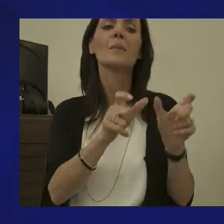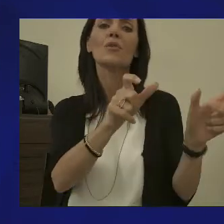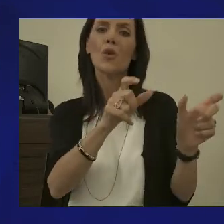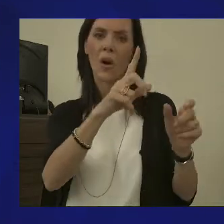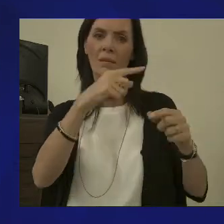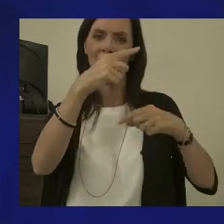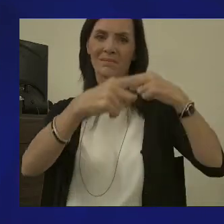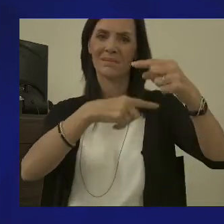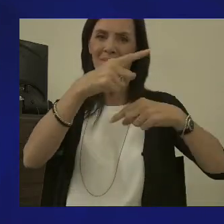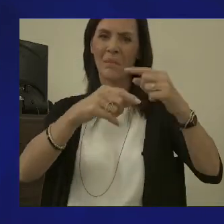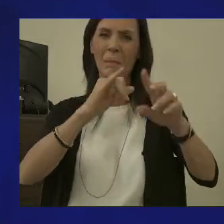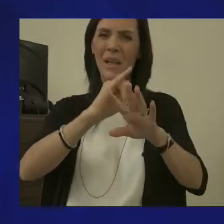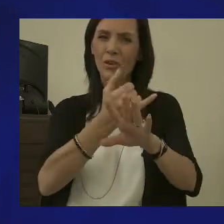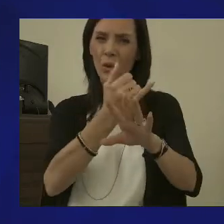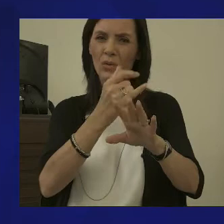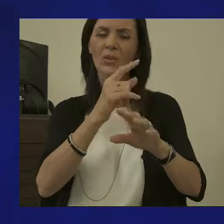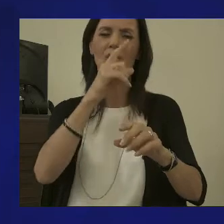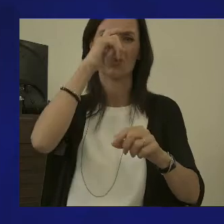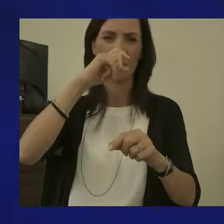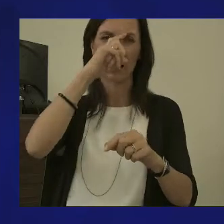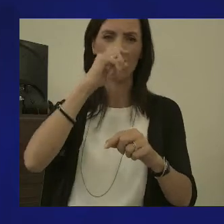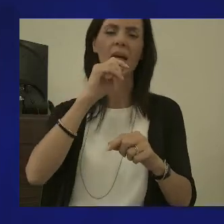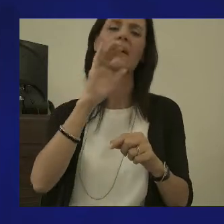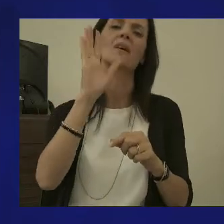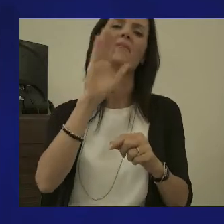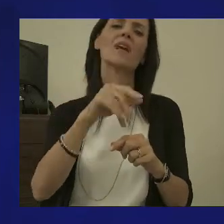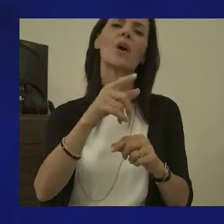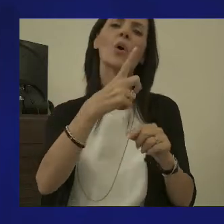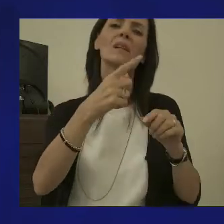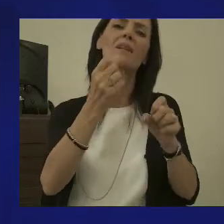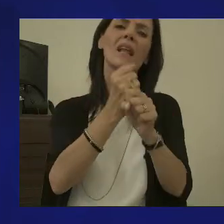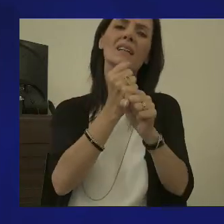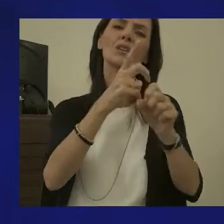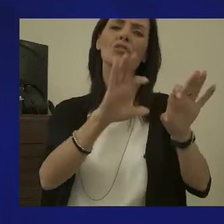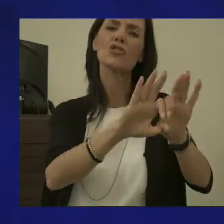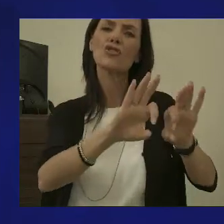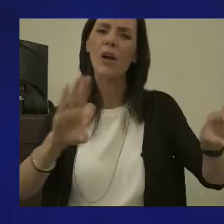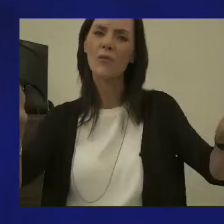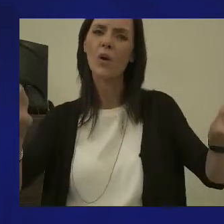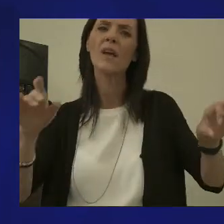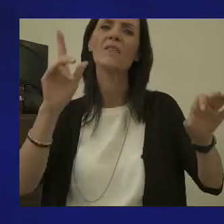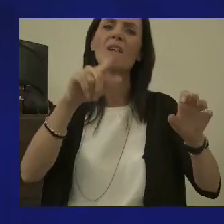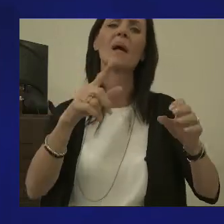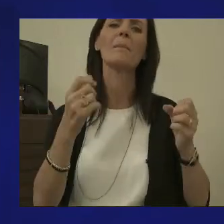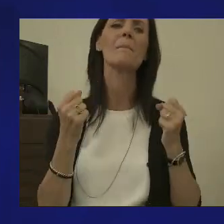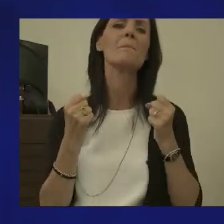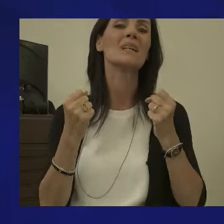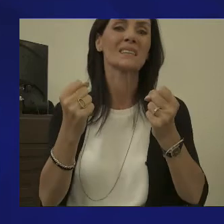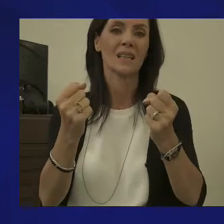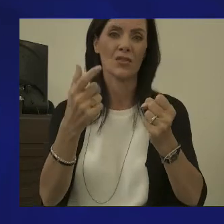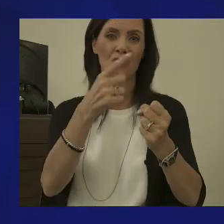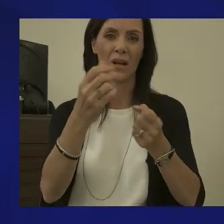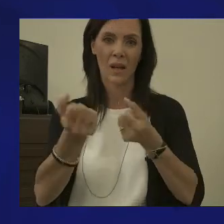להתקין שרבול מיוחד, יש דבר שהוא תקדימי, שאנחנו מגבילים את המסע של הרכבים עד